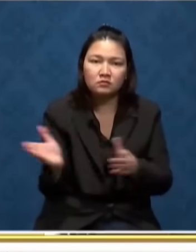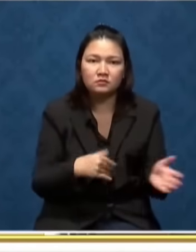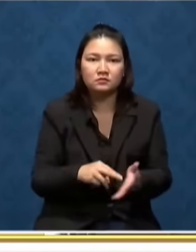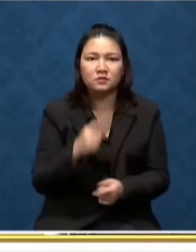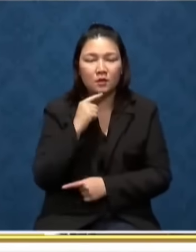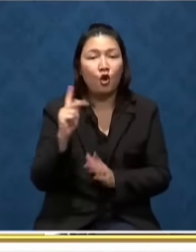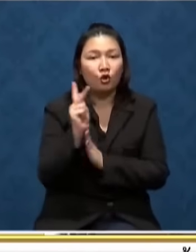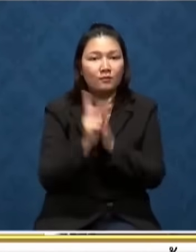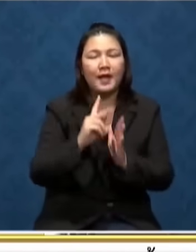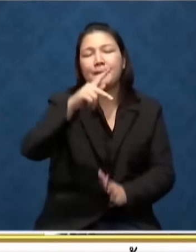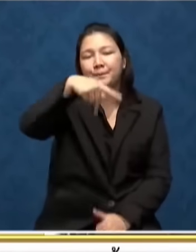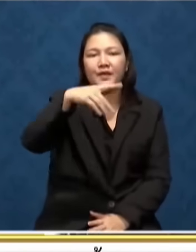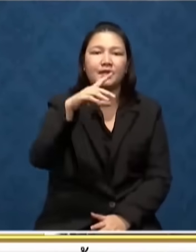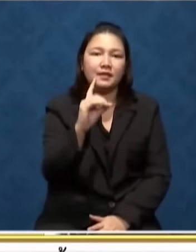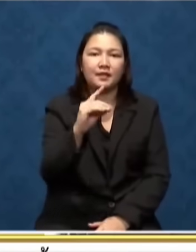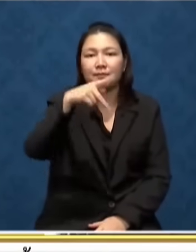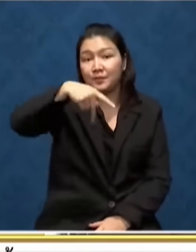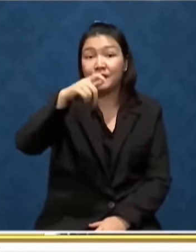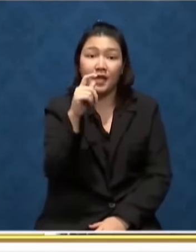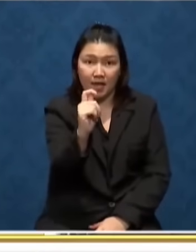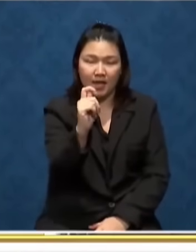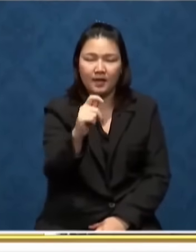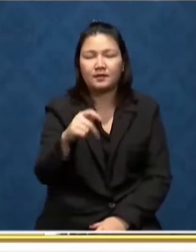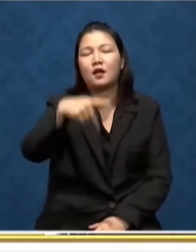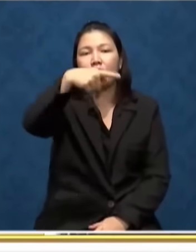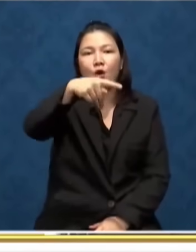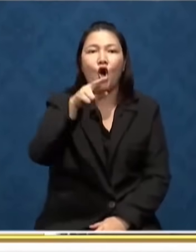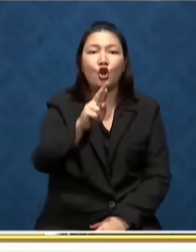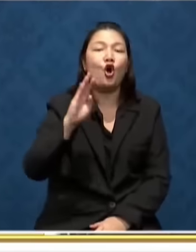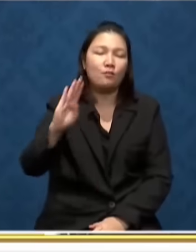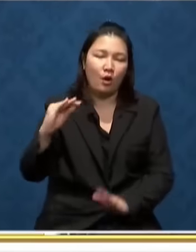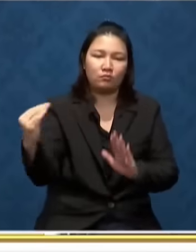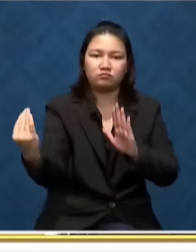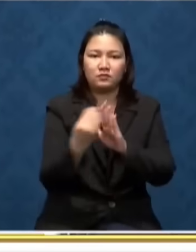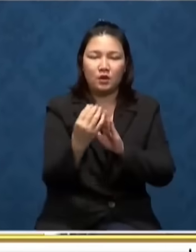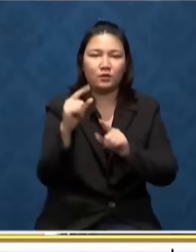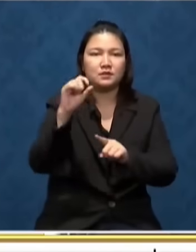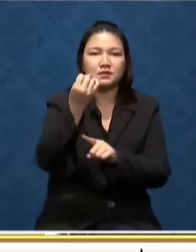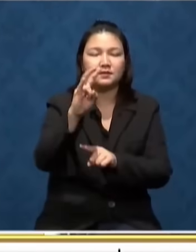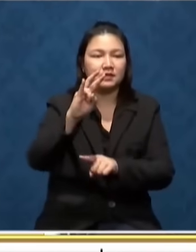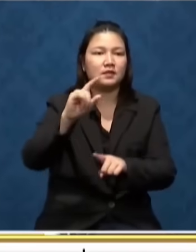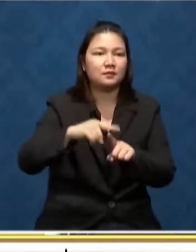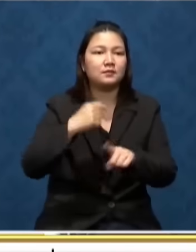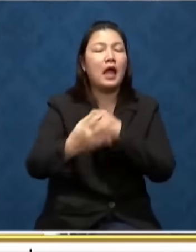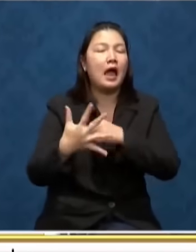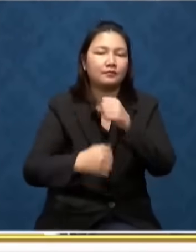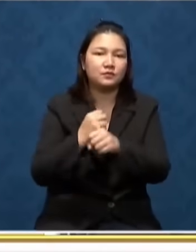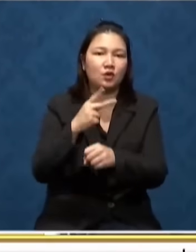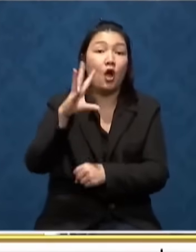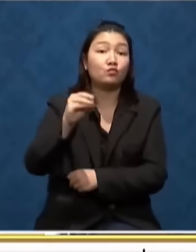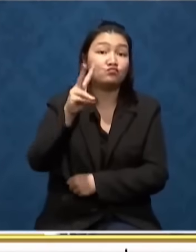pdpaที่เราเรียกกันประกาศใช้ในพระราชกิจจานุเบกษาตั้งแต่ 27พฤษภาคม 2562